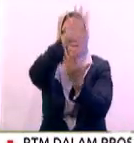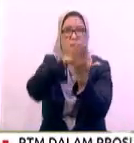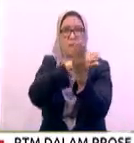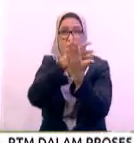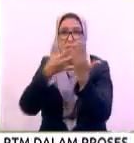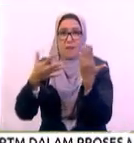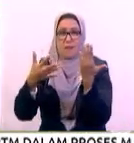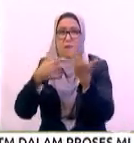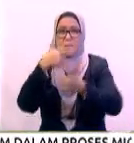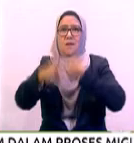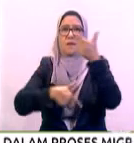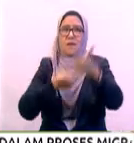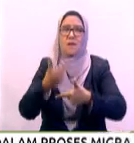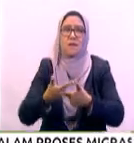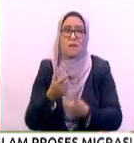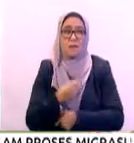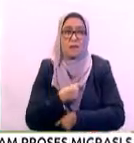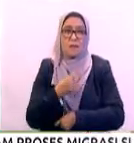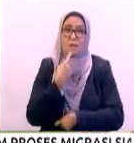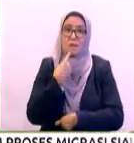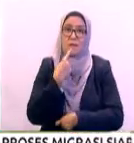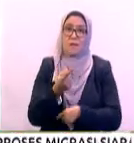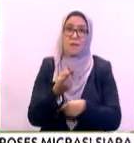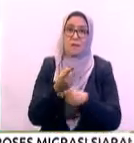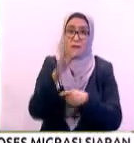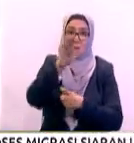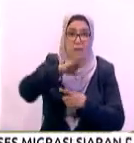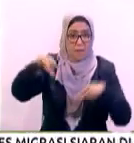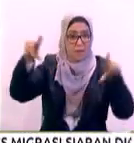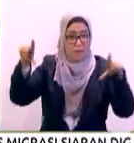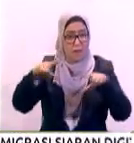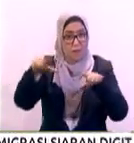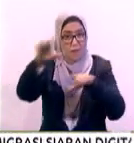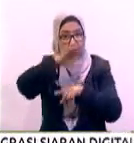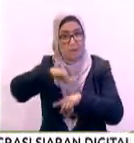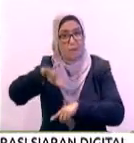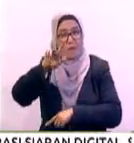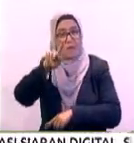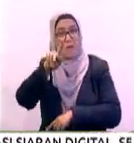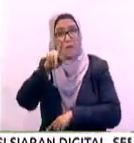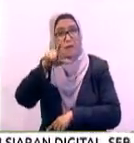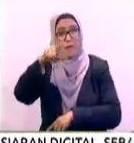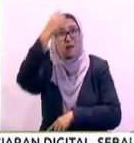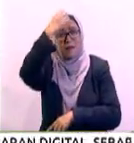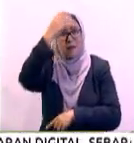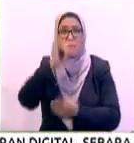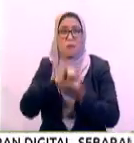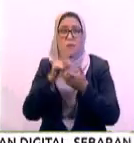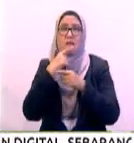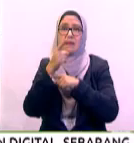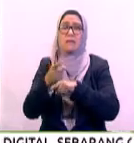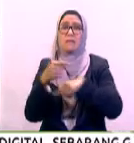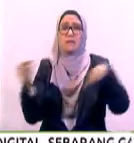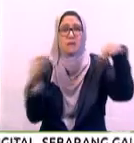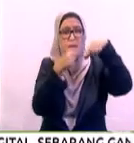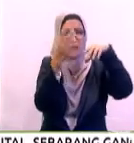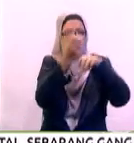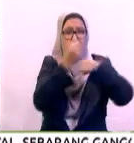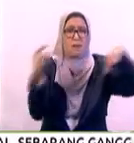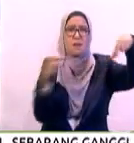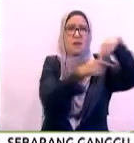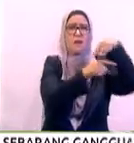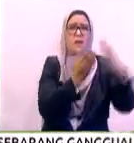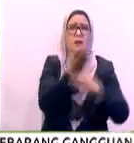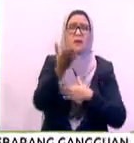Pada aksi derby Lembah Kelang itu, Selangor terlebih dahulu membuka jaringan menerusi pemain import dari Nigeria, Ife Dayo